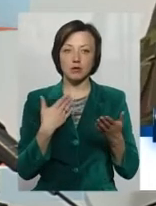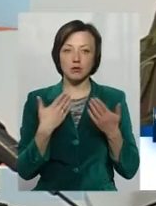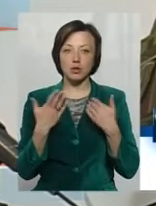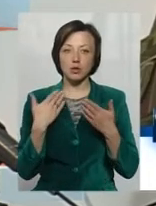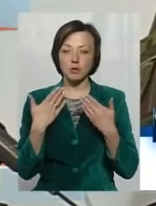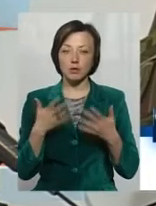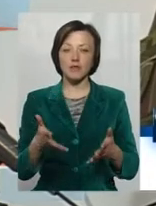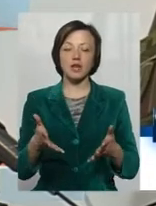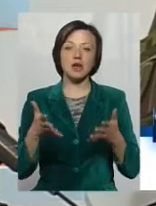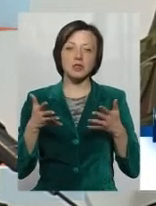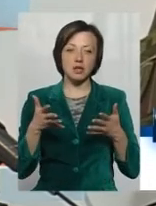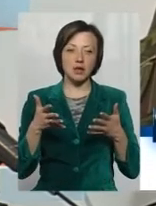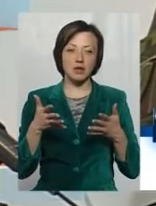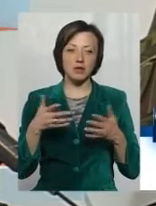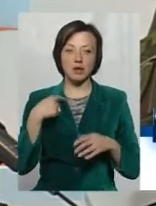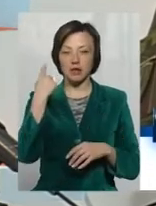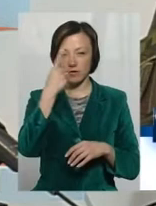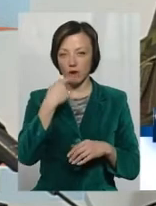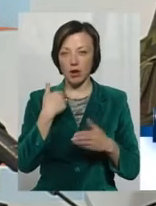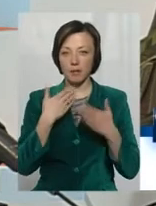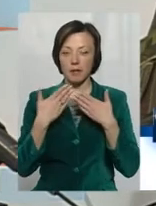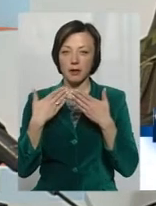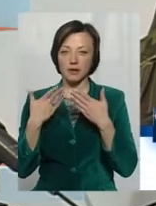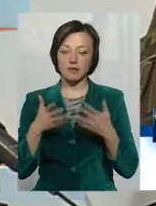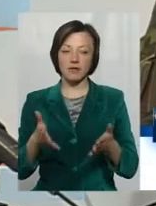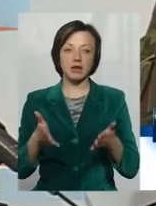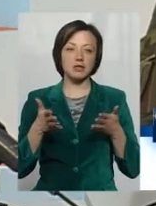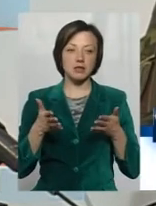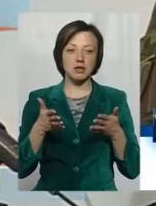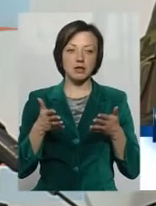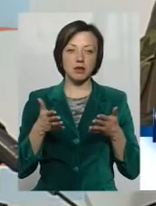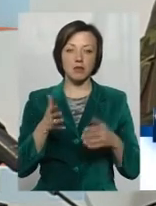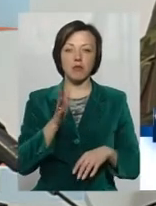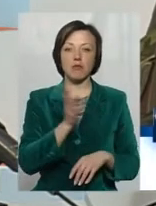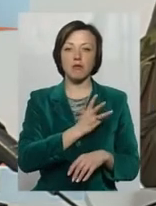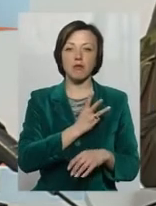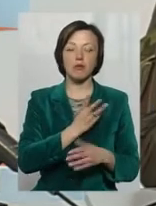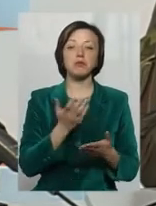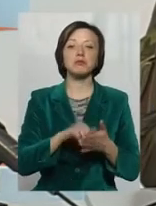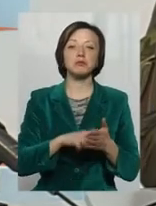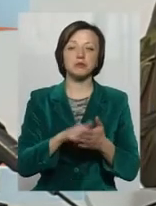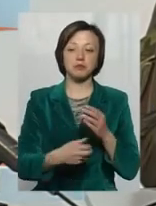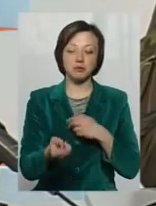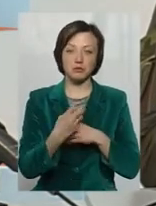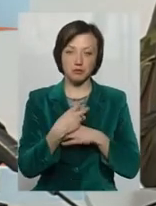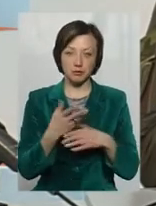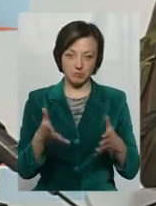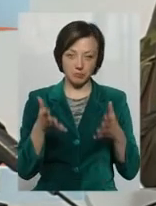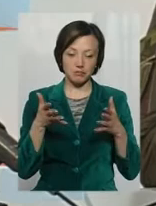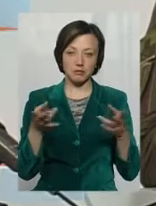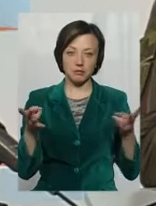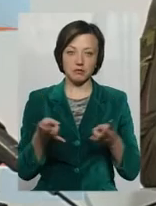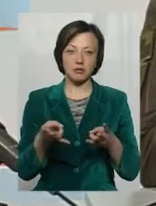спілкуємося, виясняємо в індивідуальних бесідах, виясняємо все-таки її мотивацію. І будемо говорити те, що